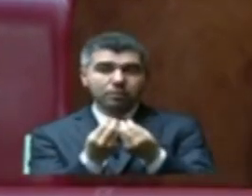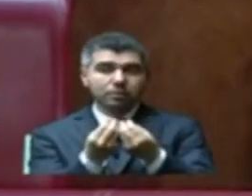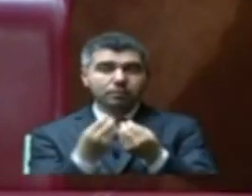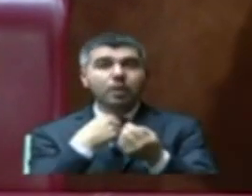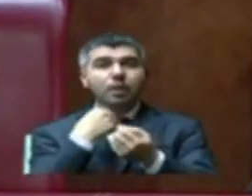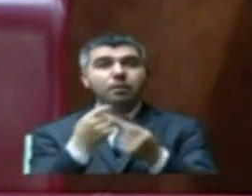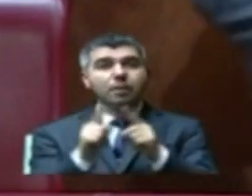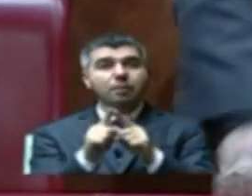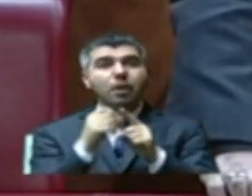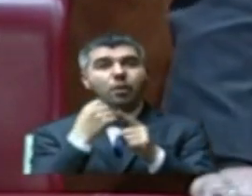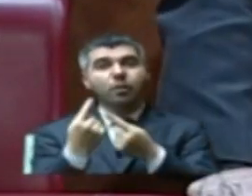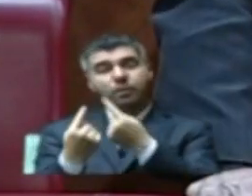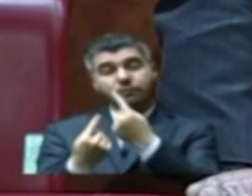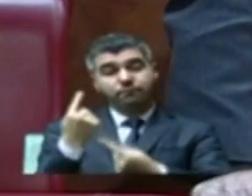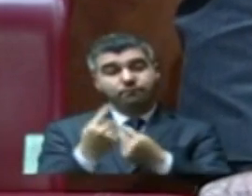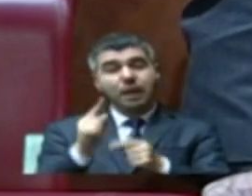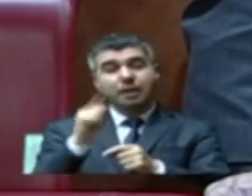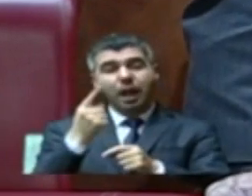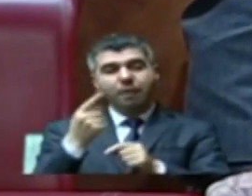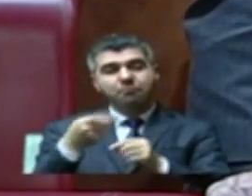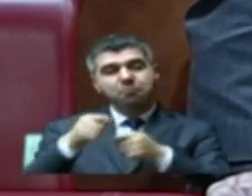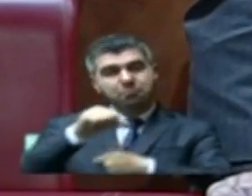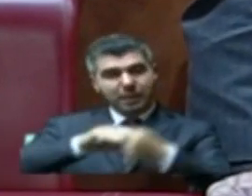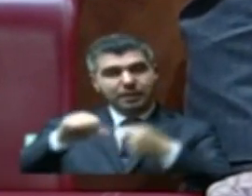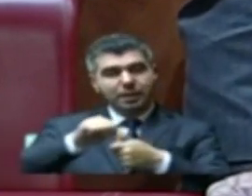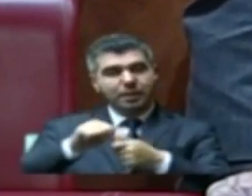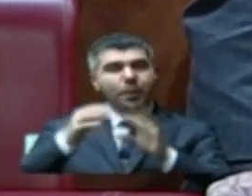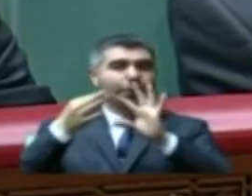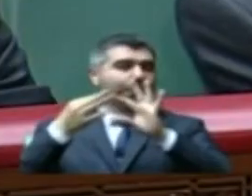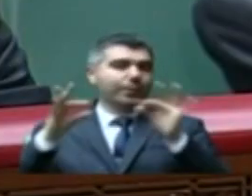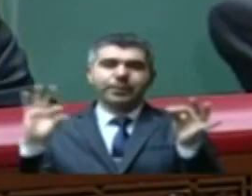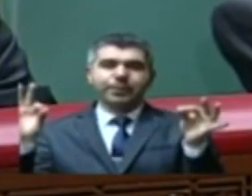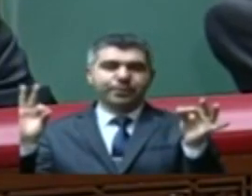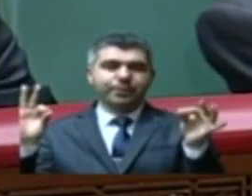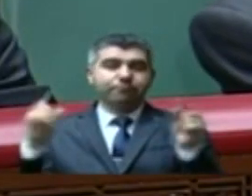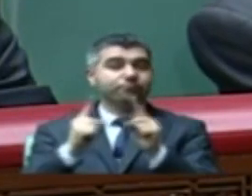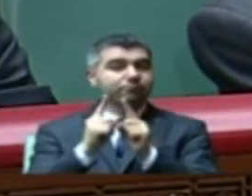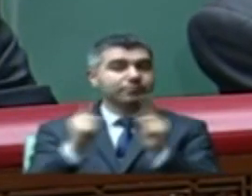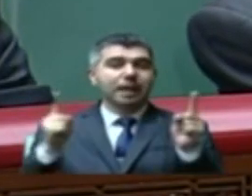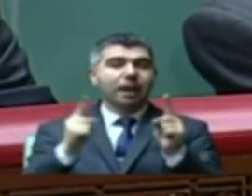يمكنش نسقطوه بهذا الإسقاط اللي داروا السيد المستشار، هو موضوع كبير ويتطلب منا